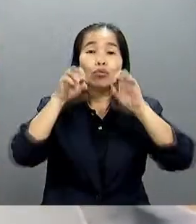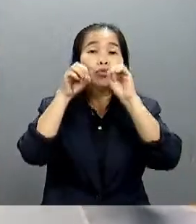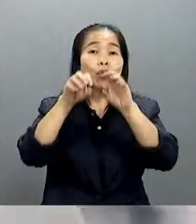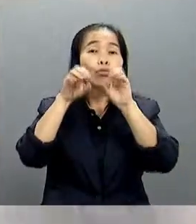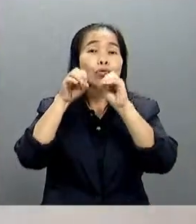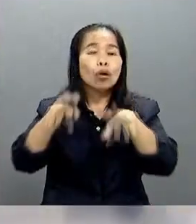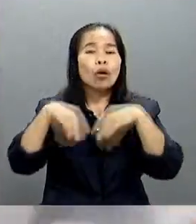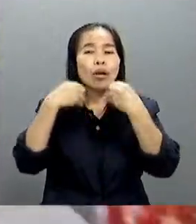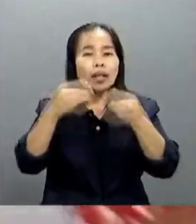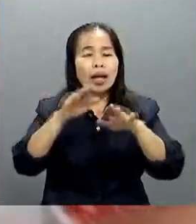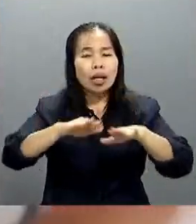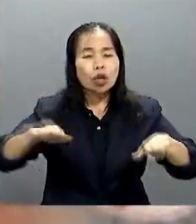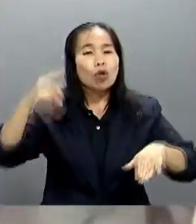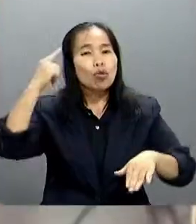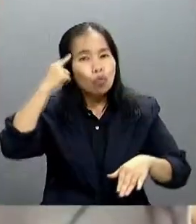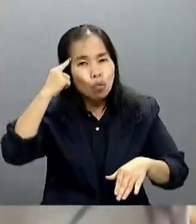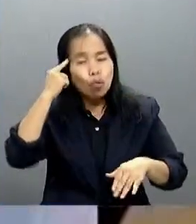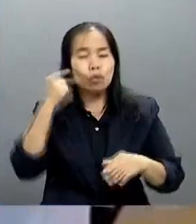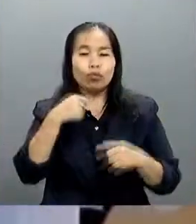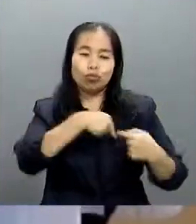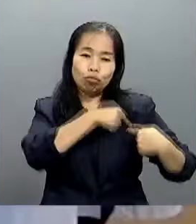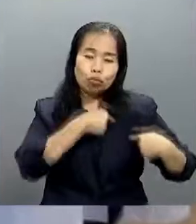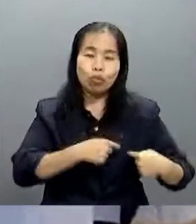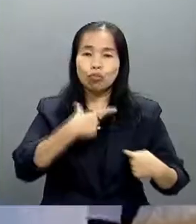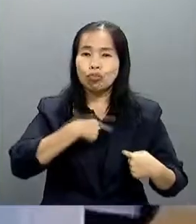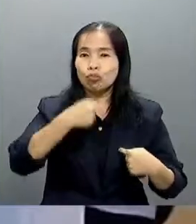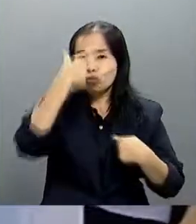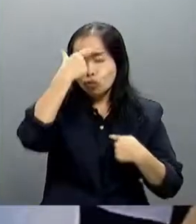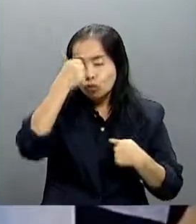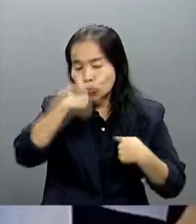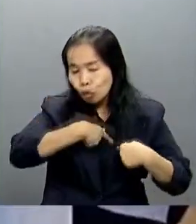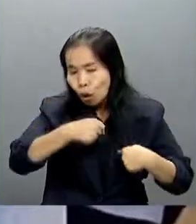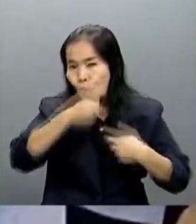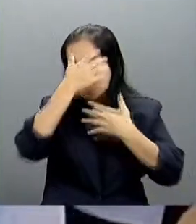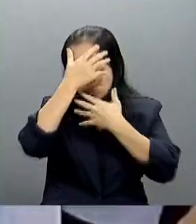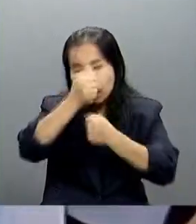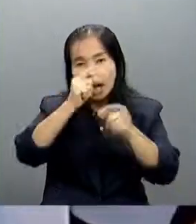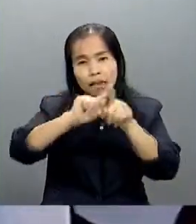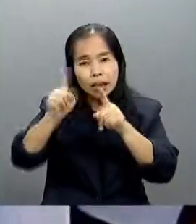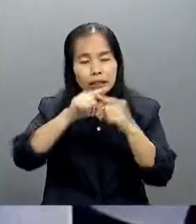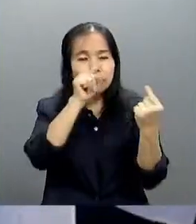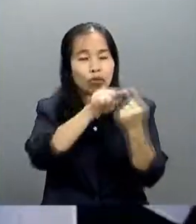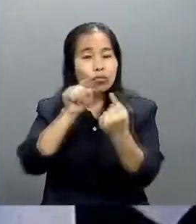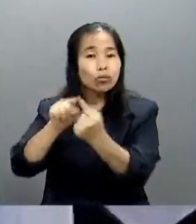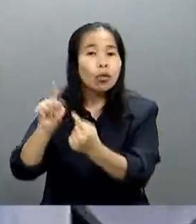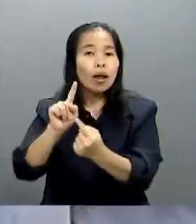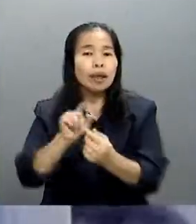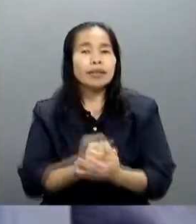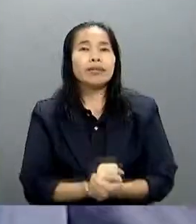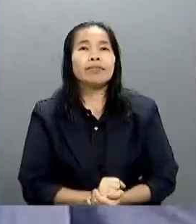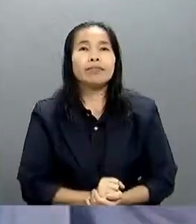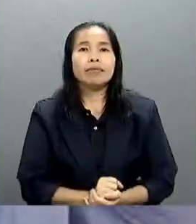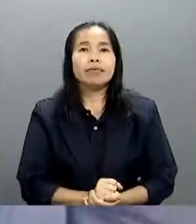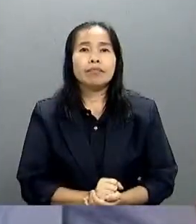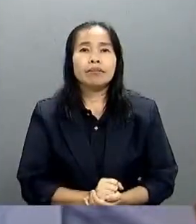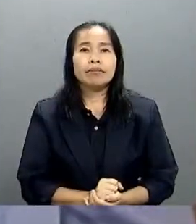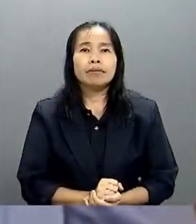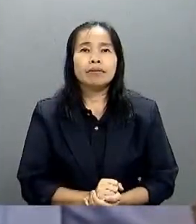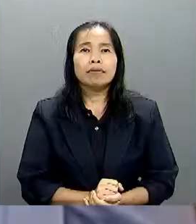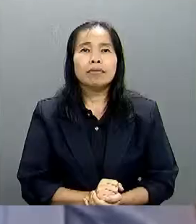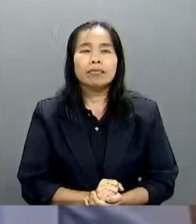สนใจของผู้เรียนและเลือกกิจกรรมได้ตามความเหมาะสม ก็ครูจะพาแบ่งกลุ่มค่